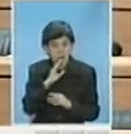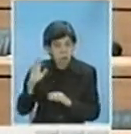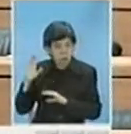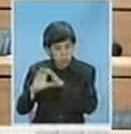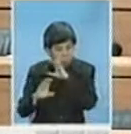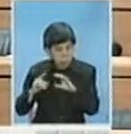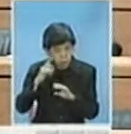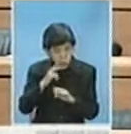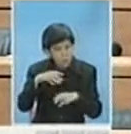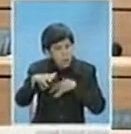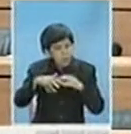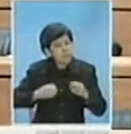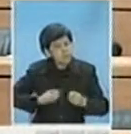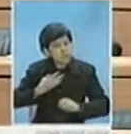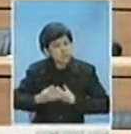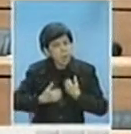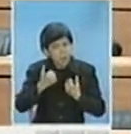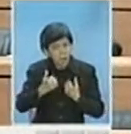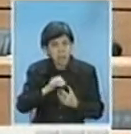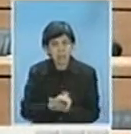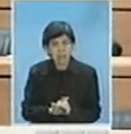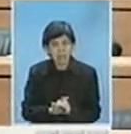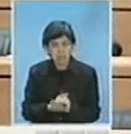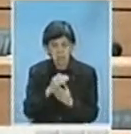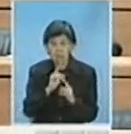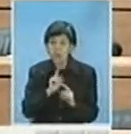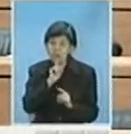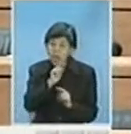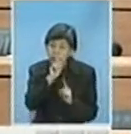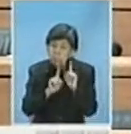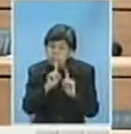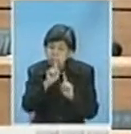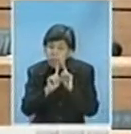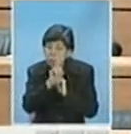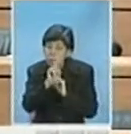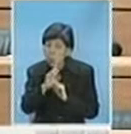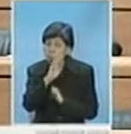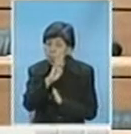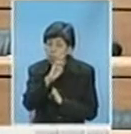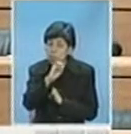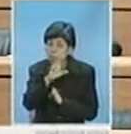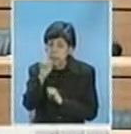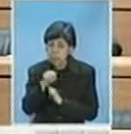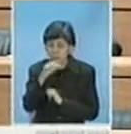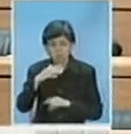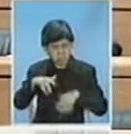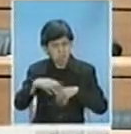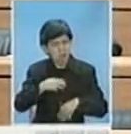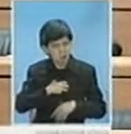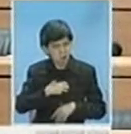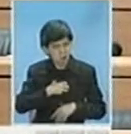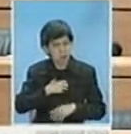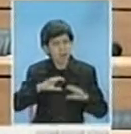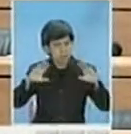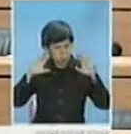างประเทศลองฟังประชาชนบ้างครับโพลเขาทำมาเขาบอกว่า 63% ประชาชนต้องการ